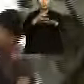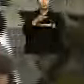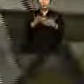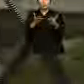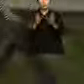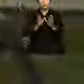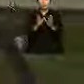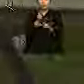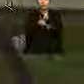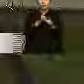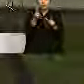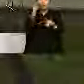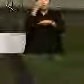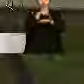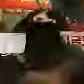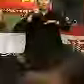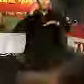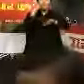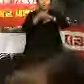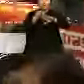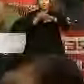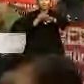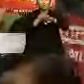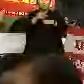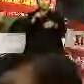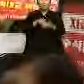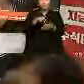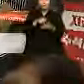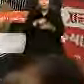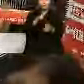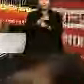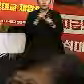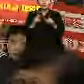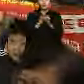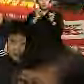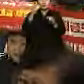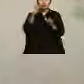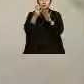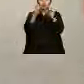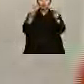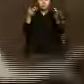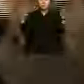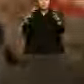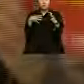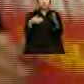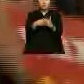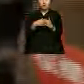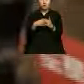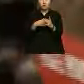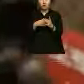국토교통부의 수석대교 건설 계획에 반대하고 있는 하남 미사강변도시 주민 300여 명이 모였습니다.